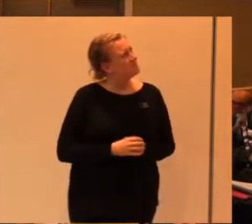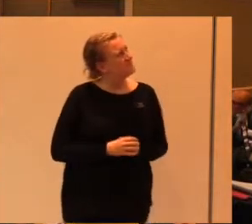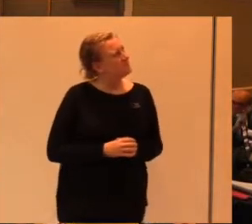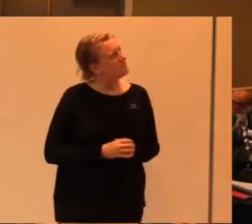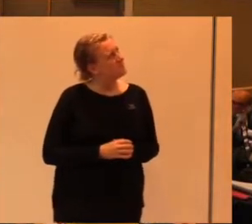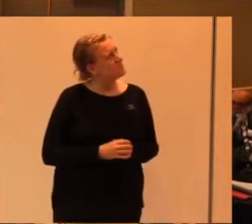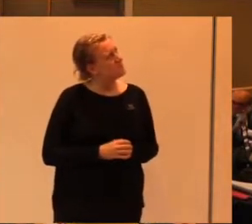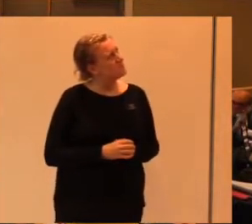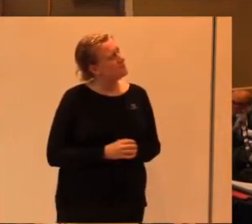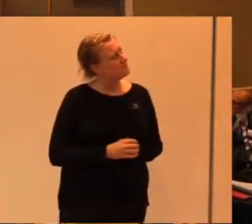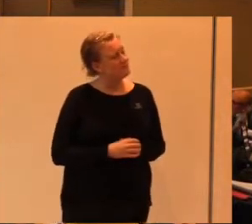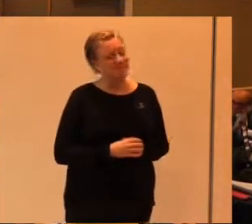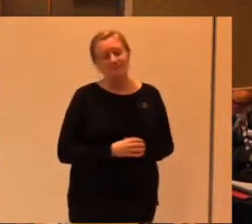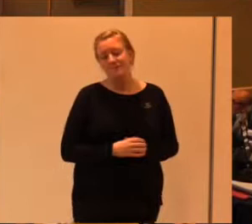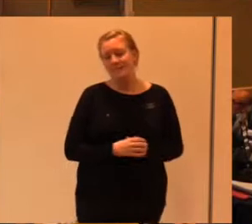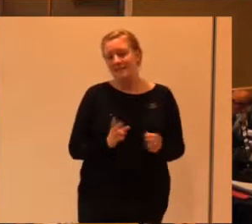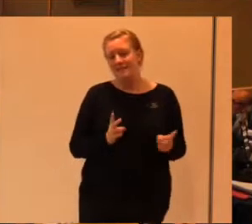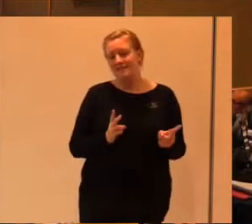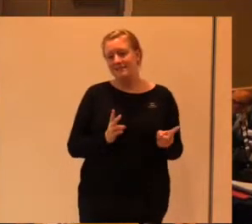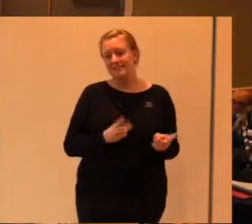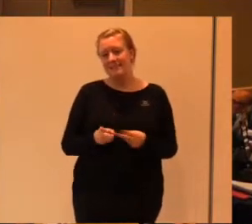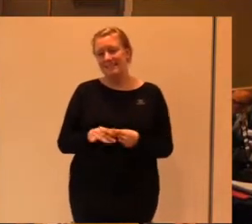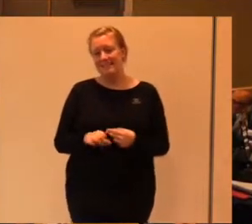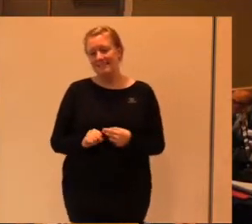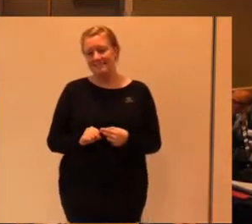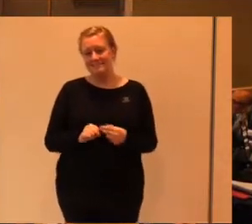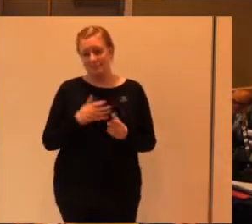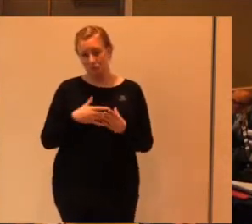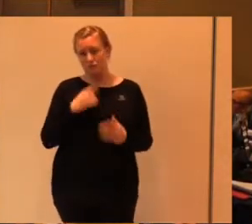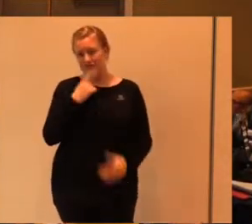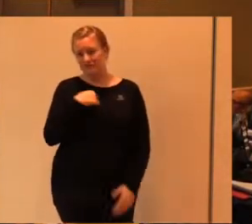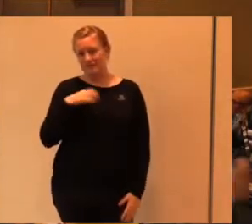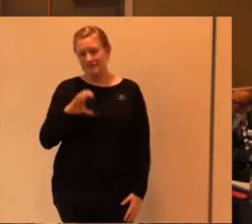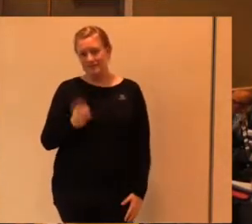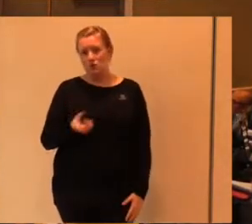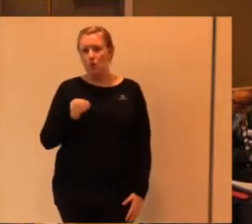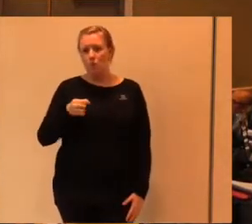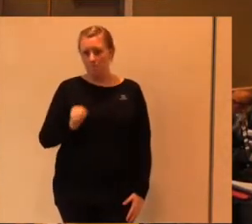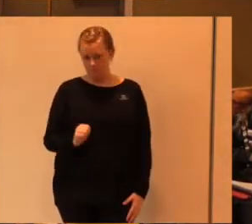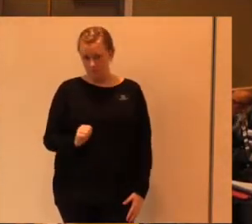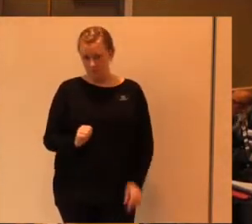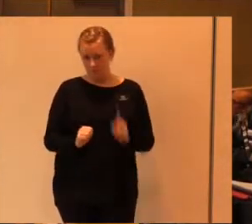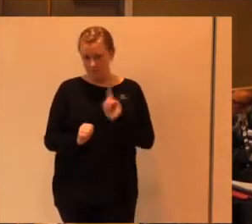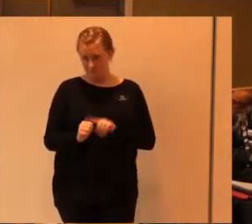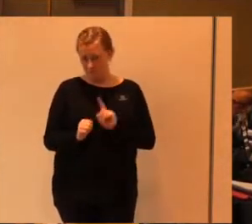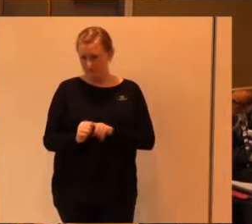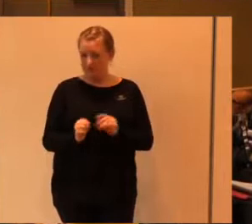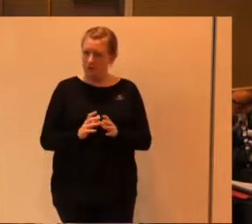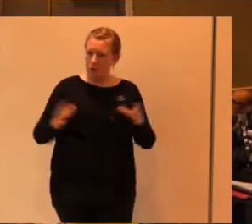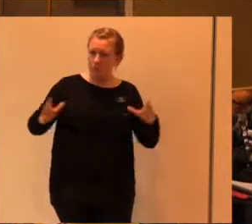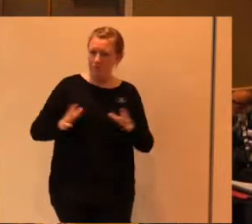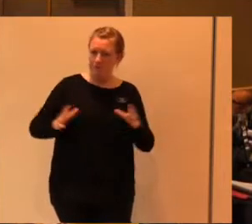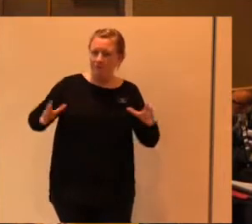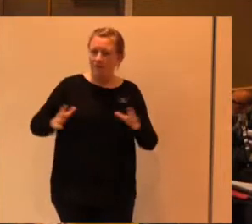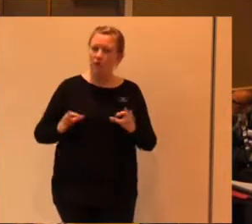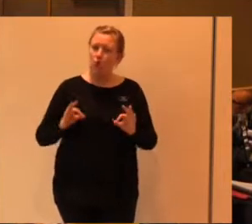Så på standardiseringsspråk då brukar vi prata om scope. Och det är den omfattning som